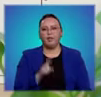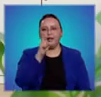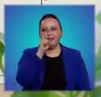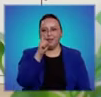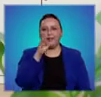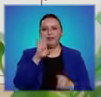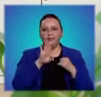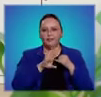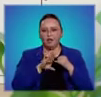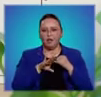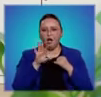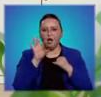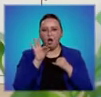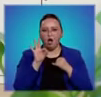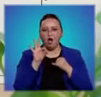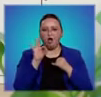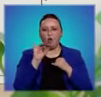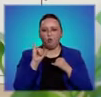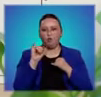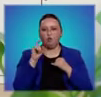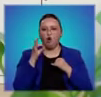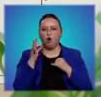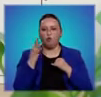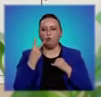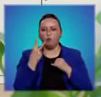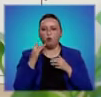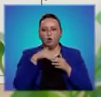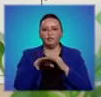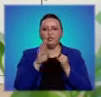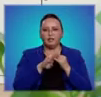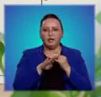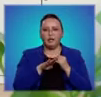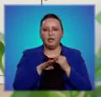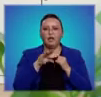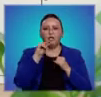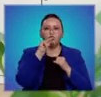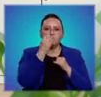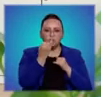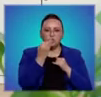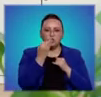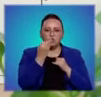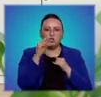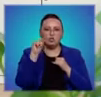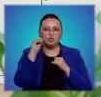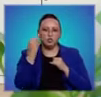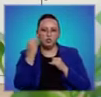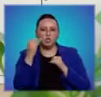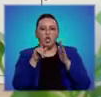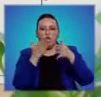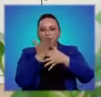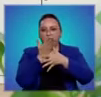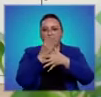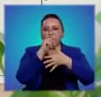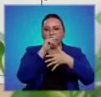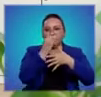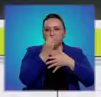дараа о у о у орсон тохиолдолд игээр бичигдэх чи гэдэг үе болж бичигдээ тэргүүн их